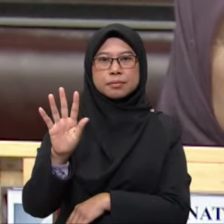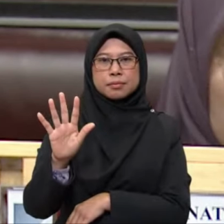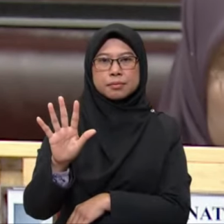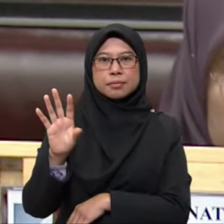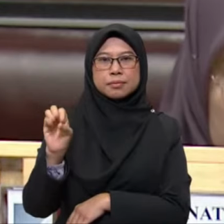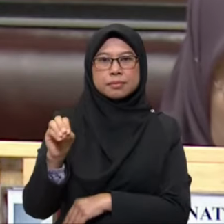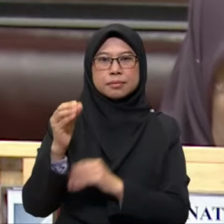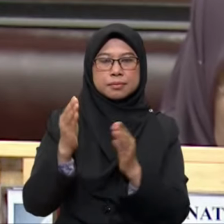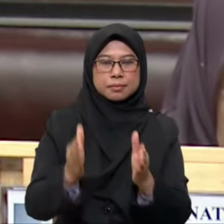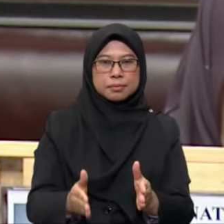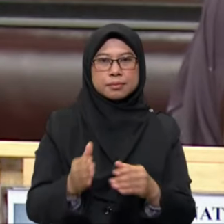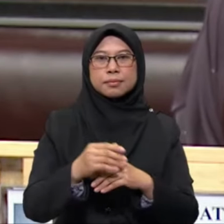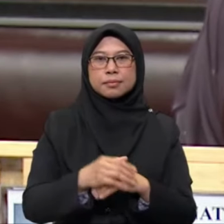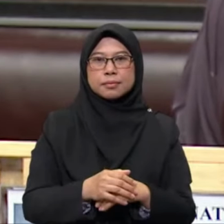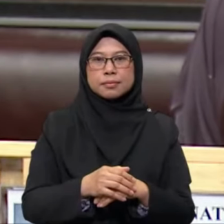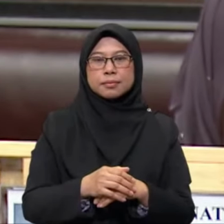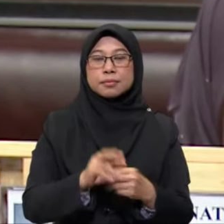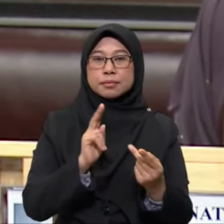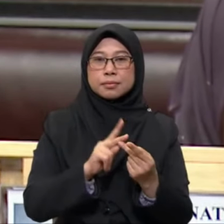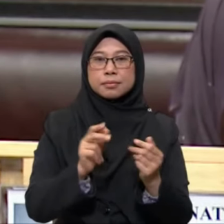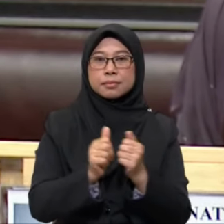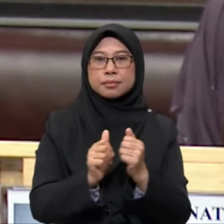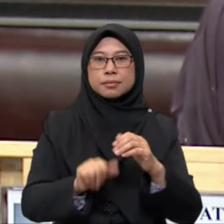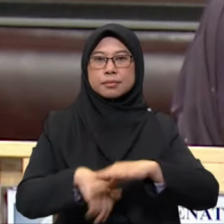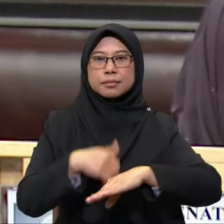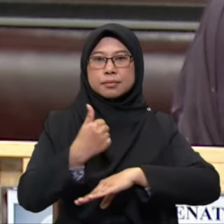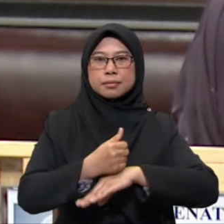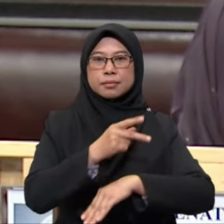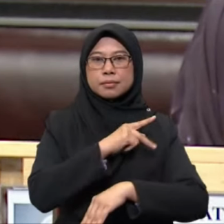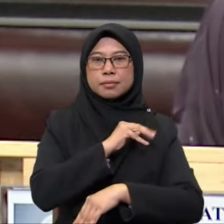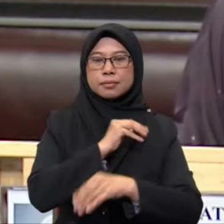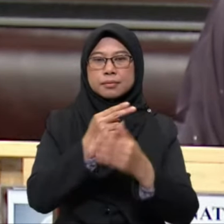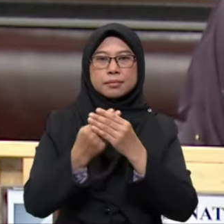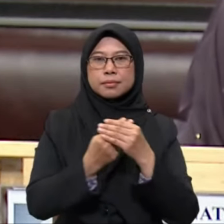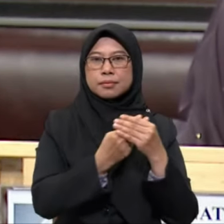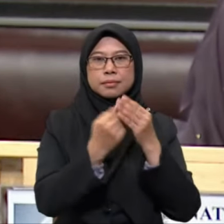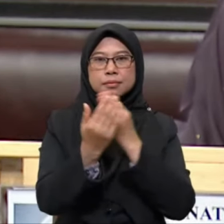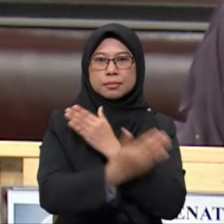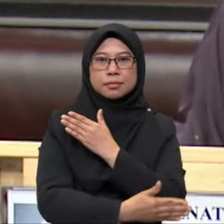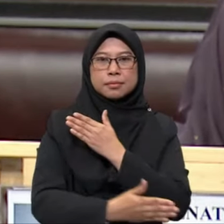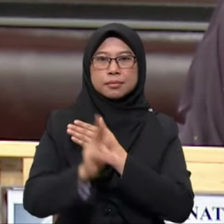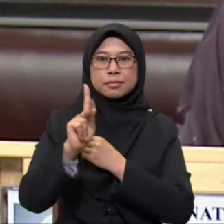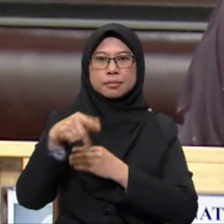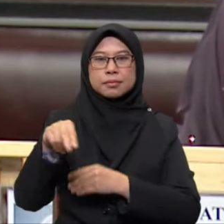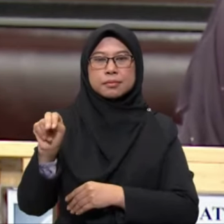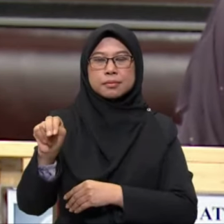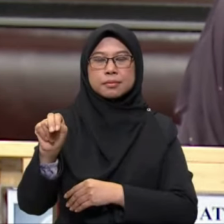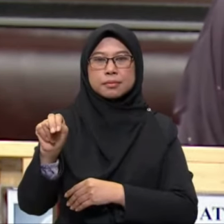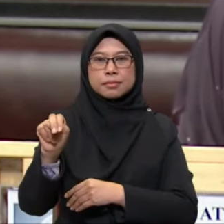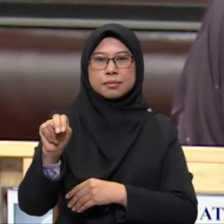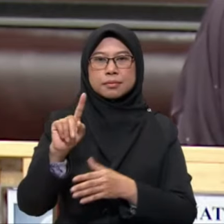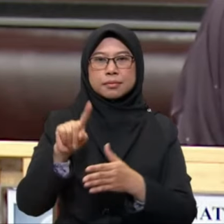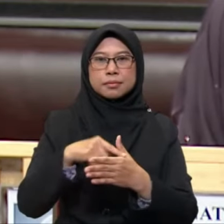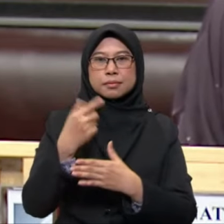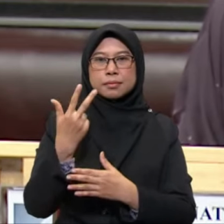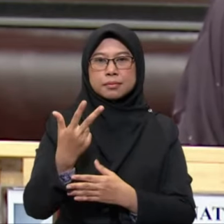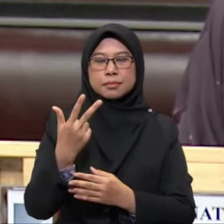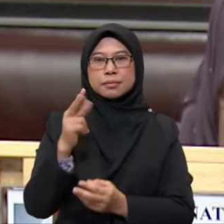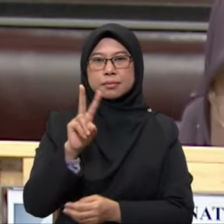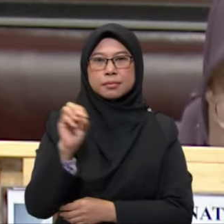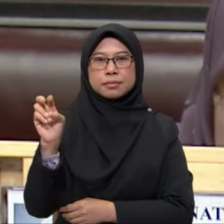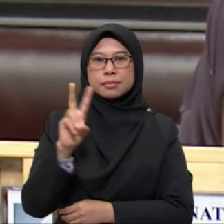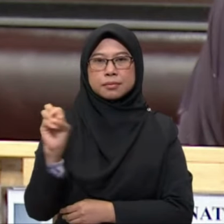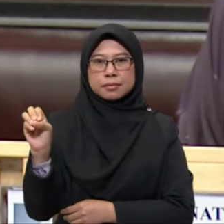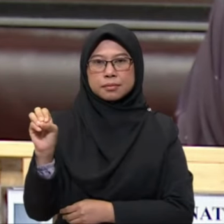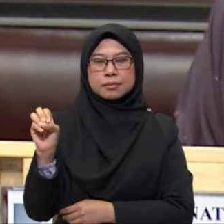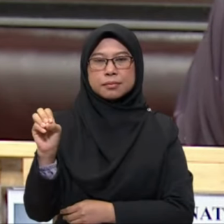35,450 orang. Sejajar dengan penubuhan Kementerian Perpaduan Negara KPN pada bulan Mac